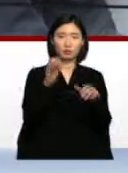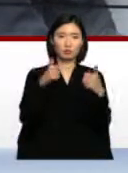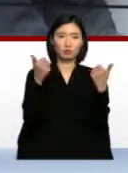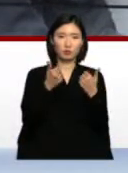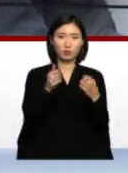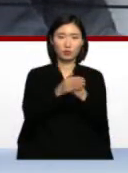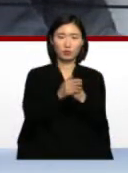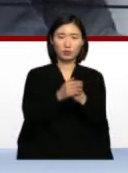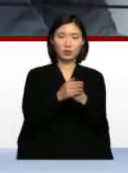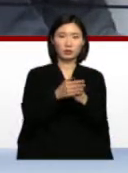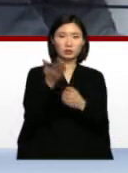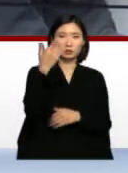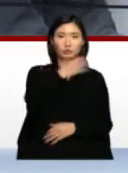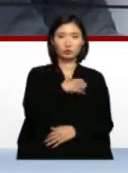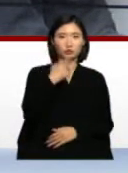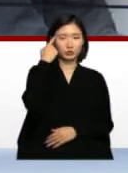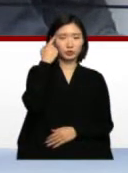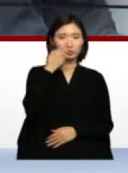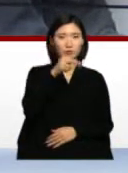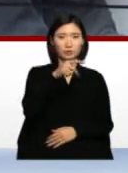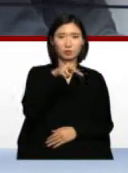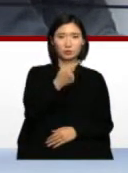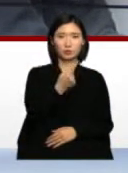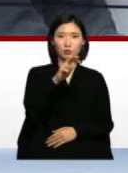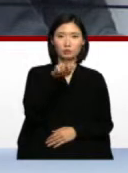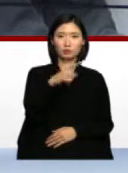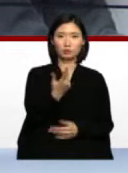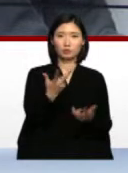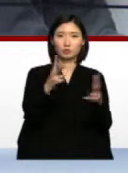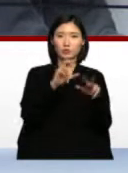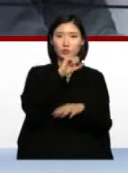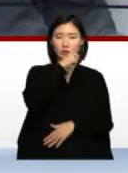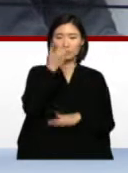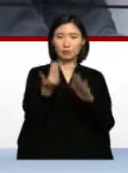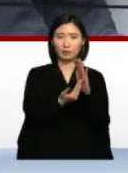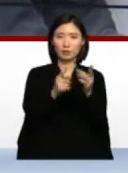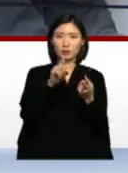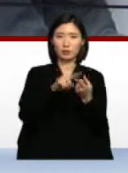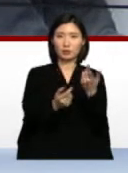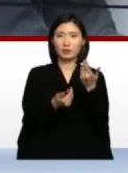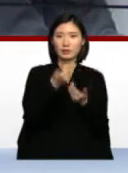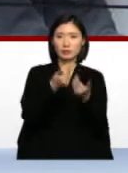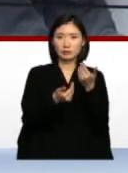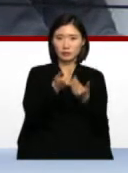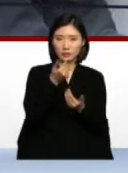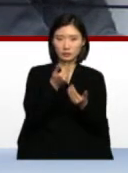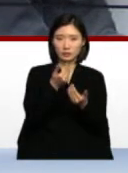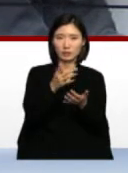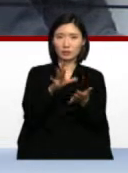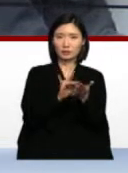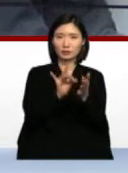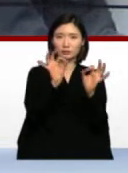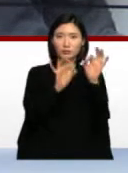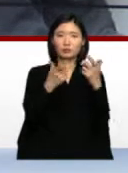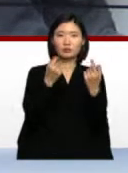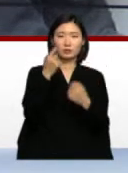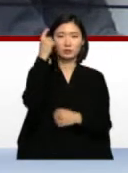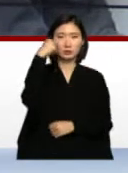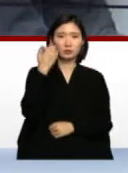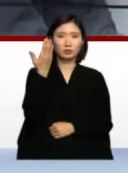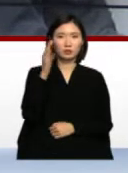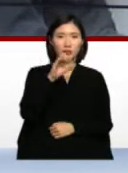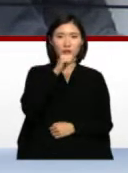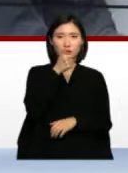중구의회는 지난 구정질문에서 서서문 공원 사업 예산 편성을 둘러싼 갈등의 실마리를 찾는 듯 했습니다.